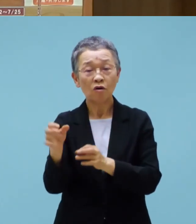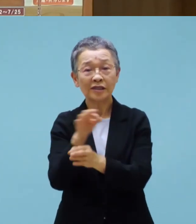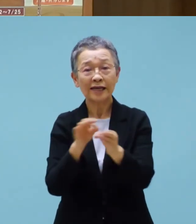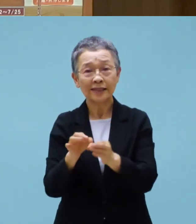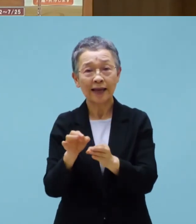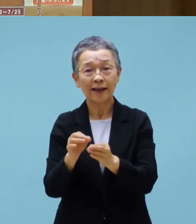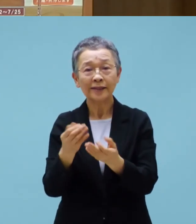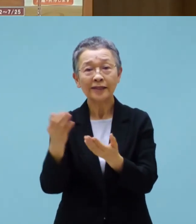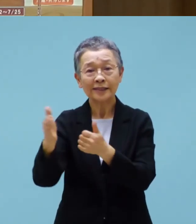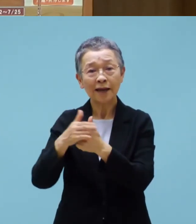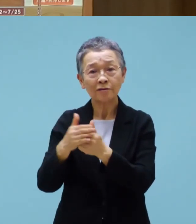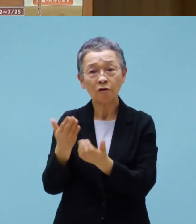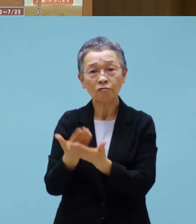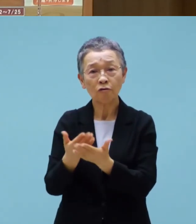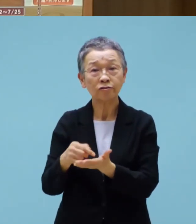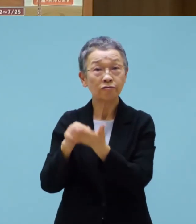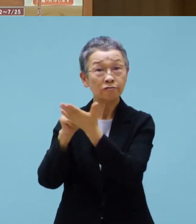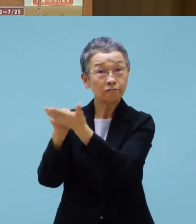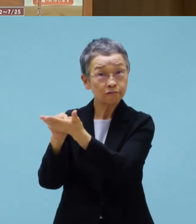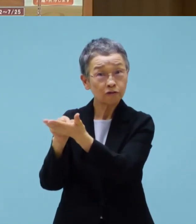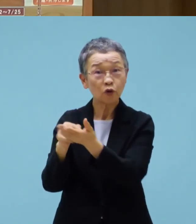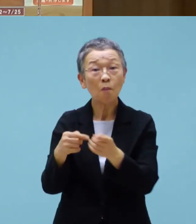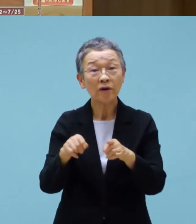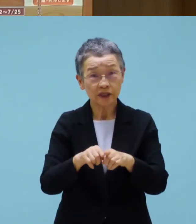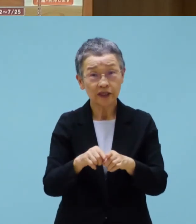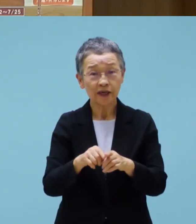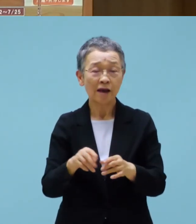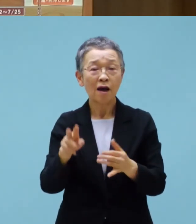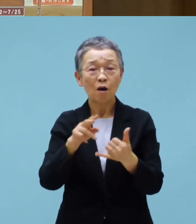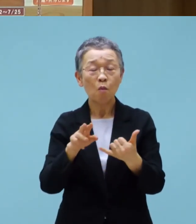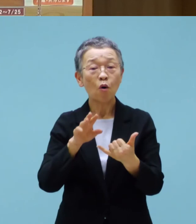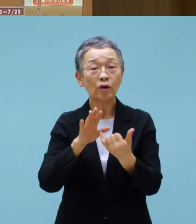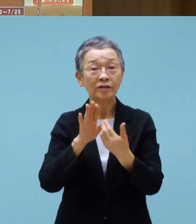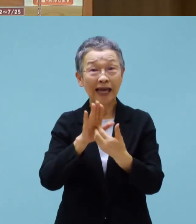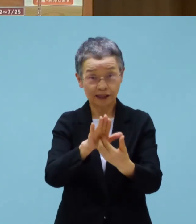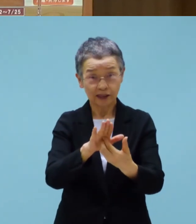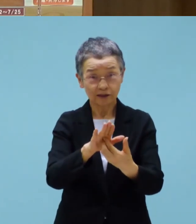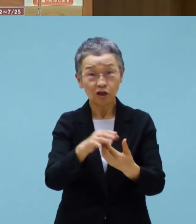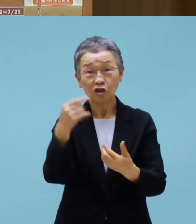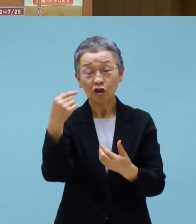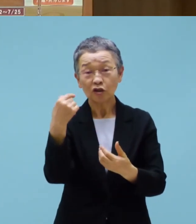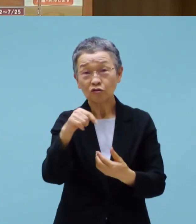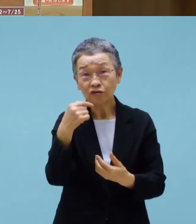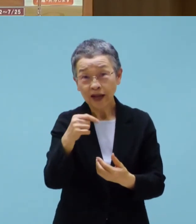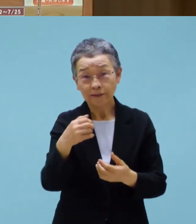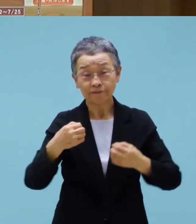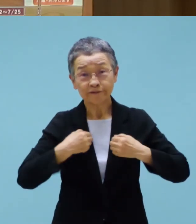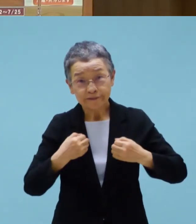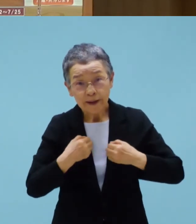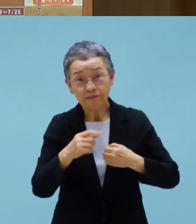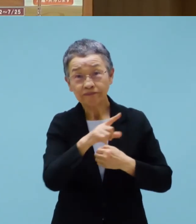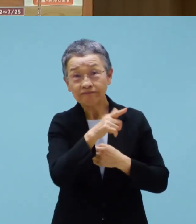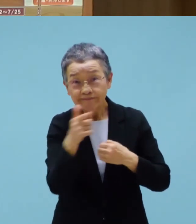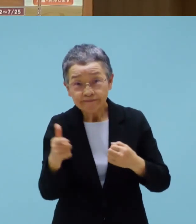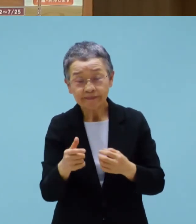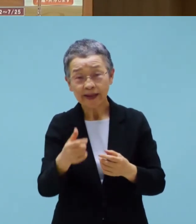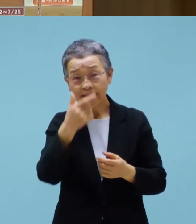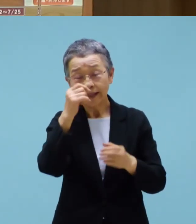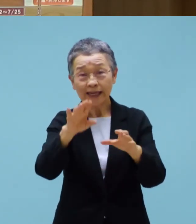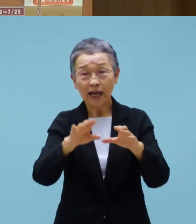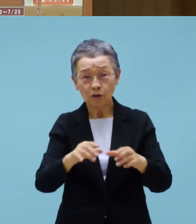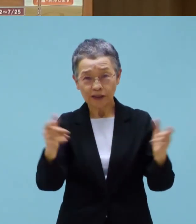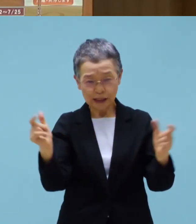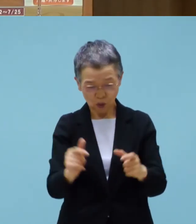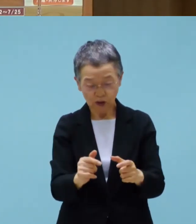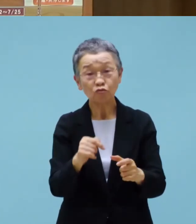ていくとともにですね、防災訓練、防災教育、合わせてそういった被害を最小化する減災目